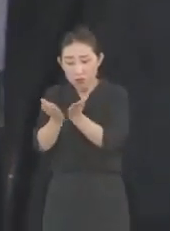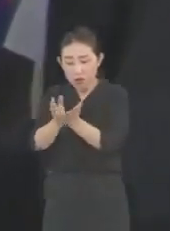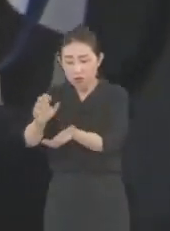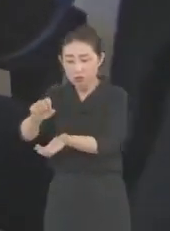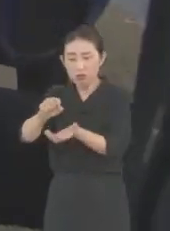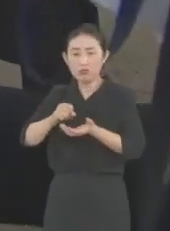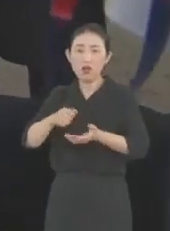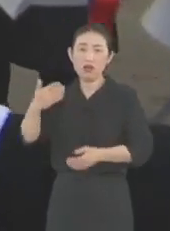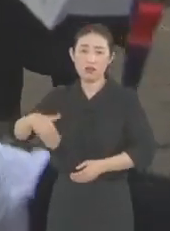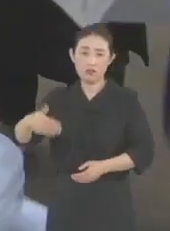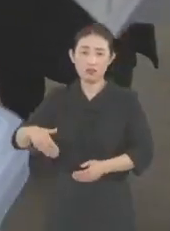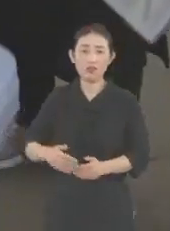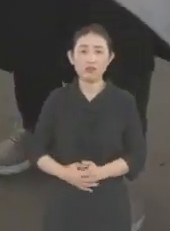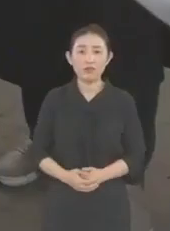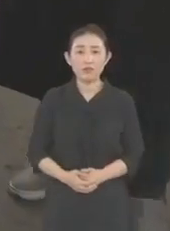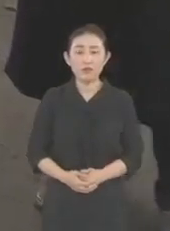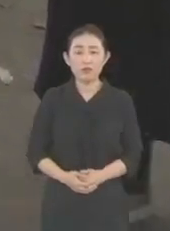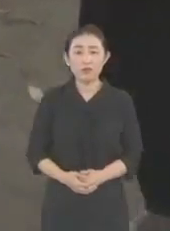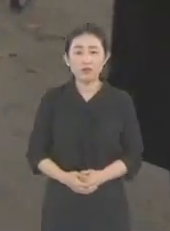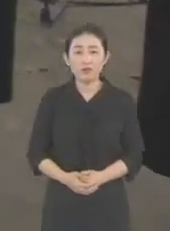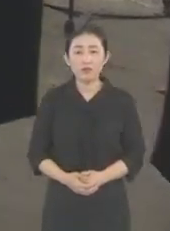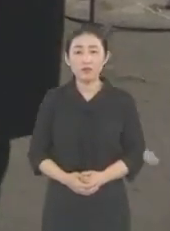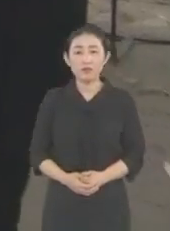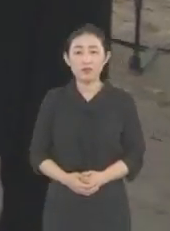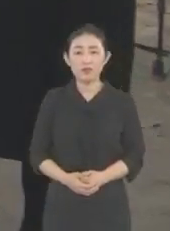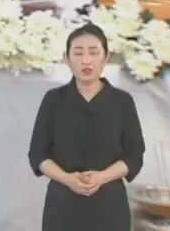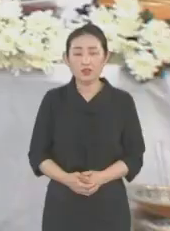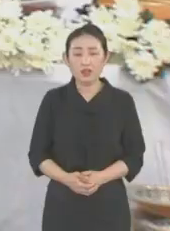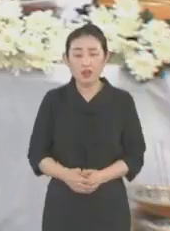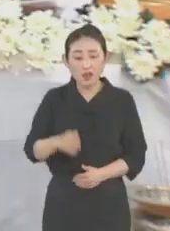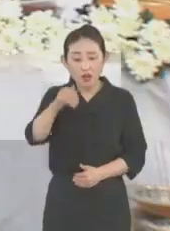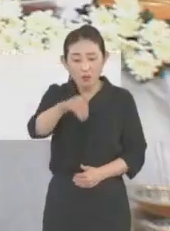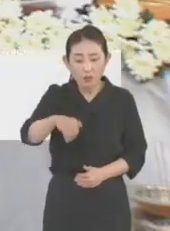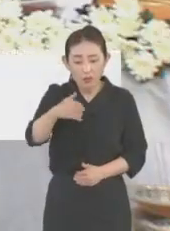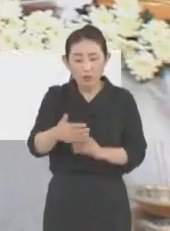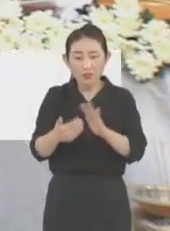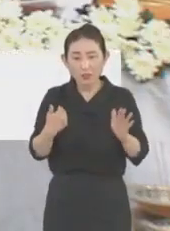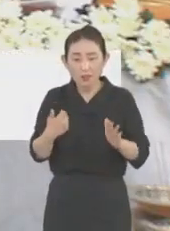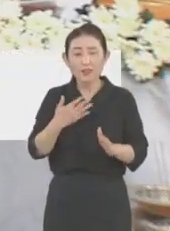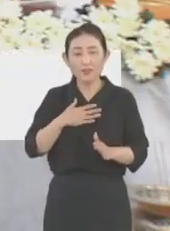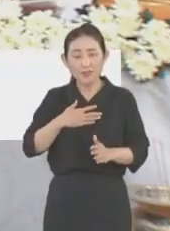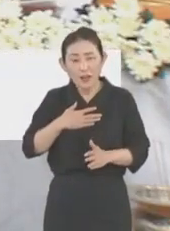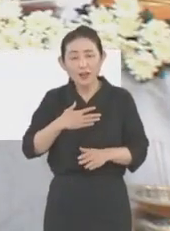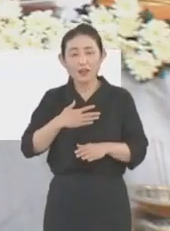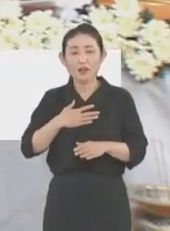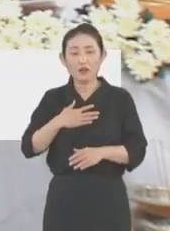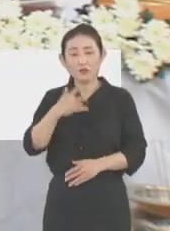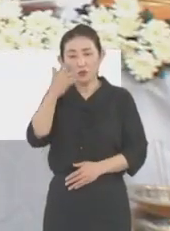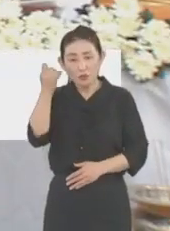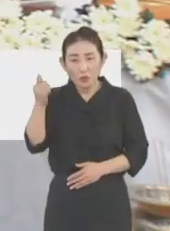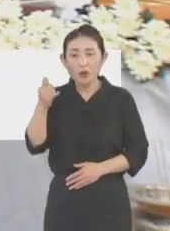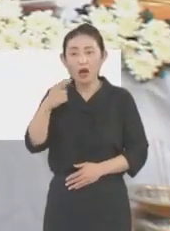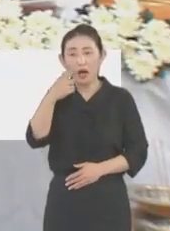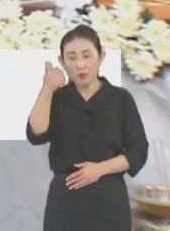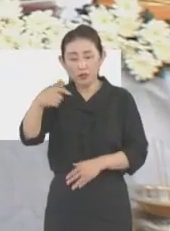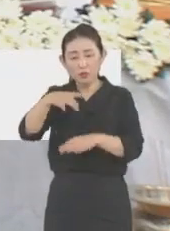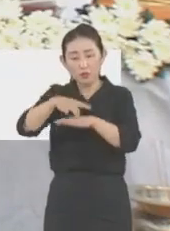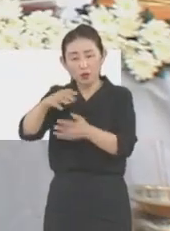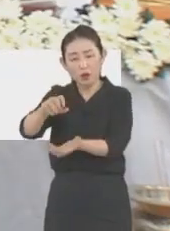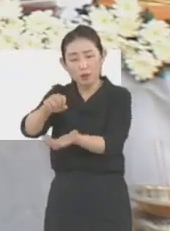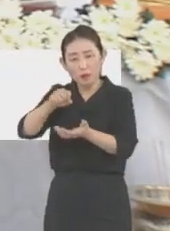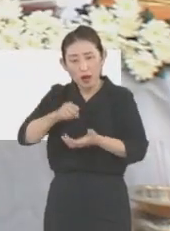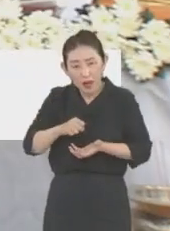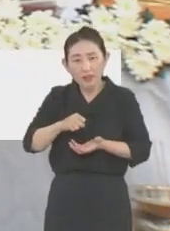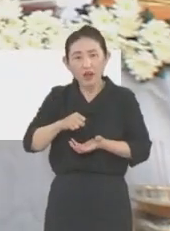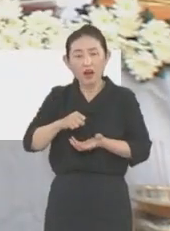돌아가지 못했습니다. 발굴 하기 전에는 기대라도 있었어요. 아버님의 그